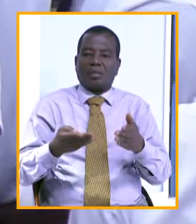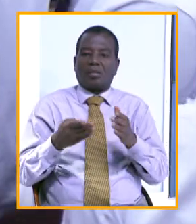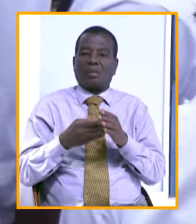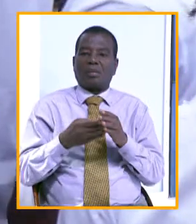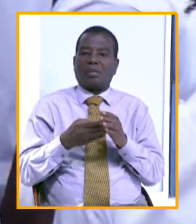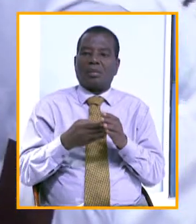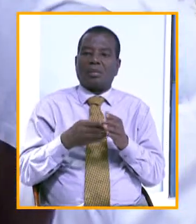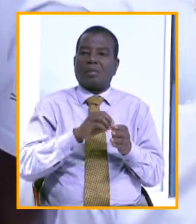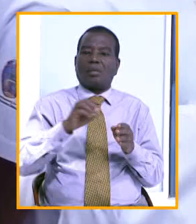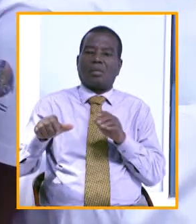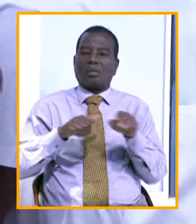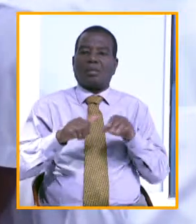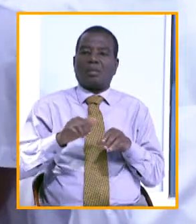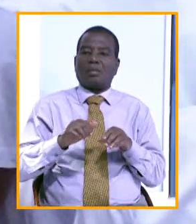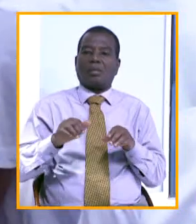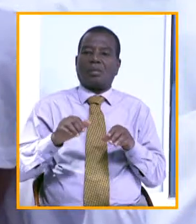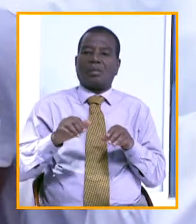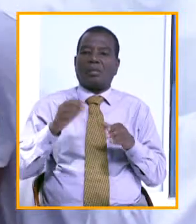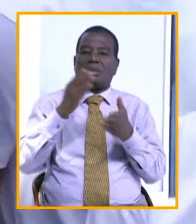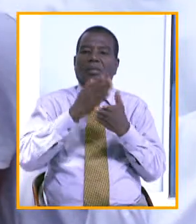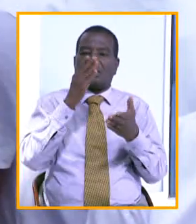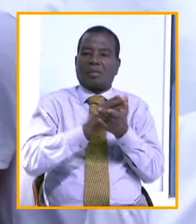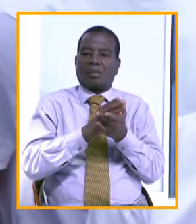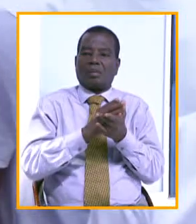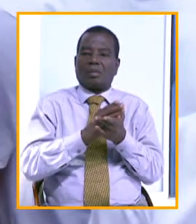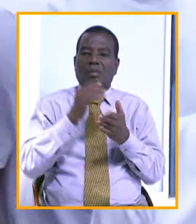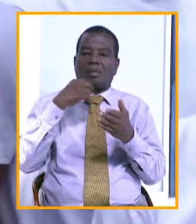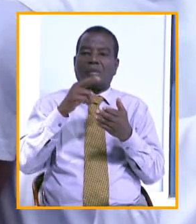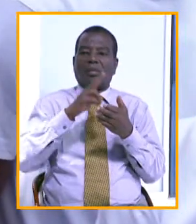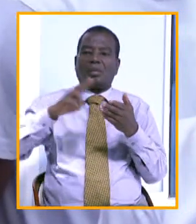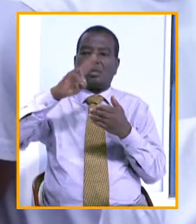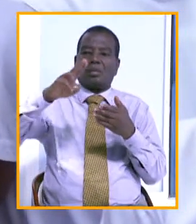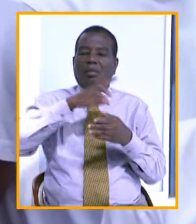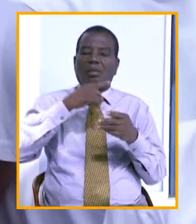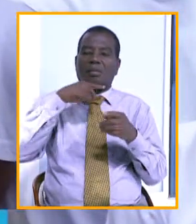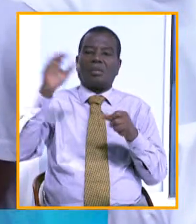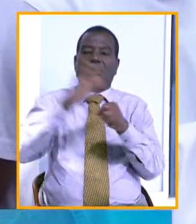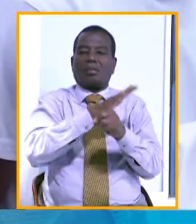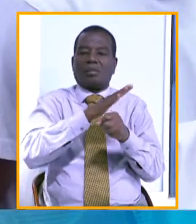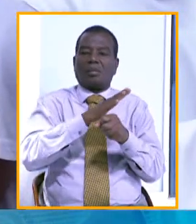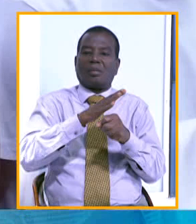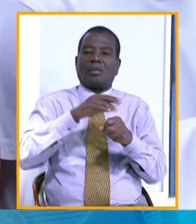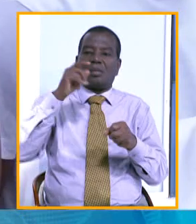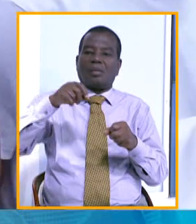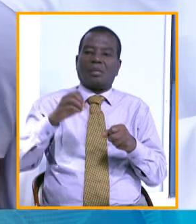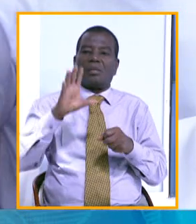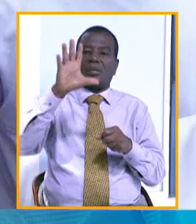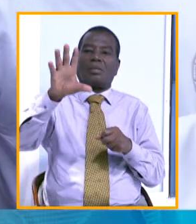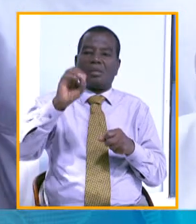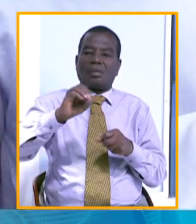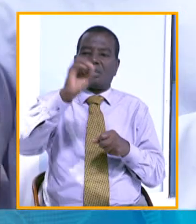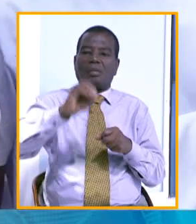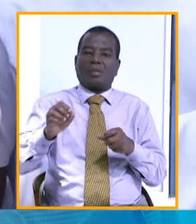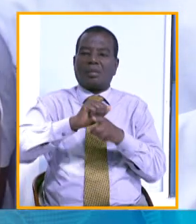doléances. On fait des CM, des cours magistraux à l'amphi, mais ce n'est pas suffisant. Il faut 50% de la